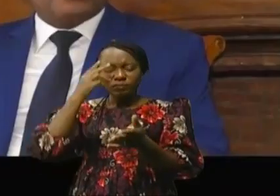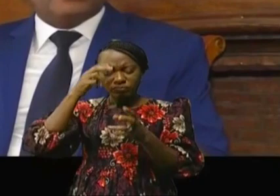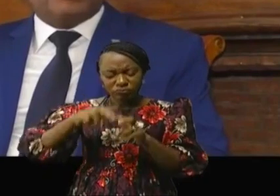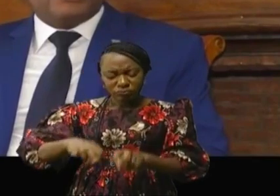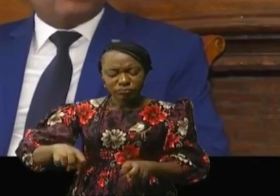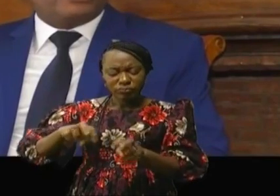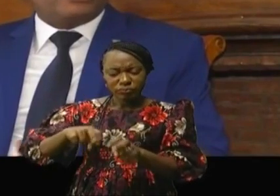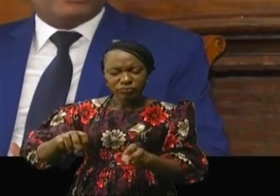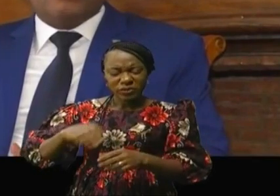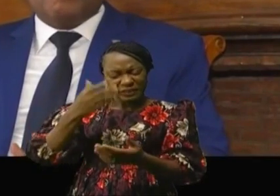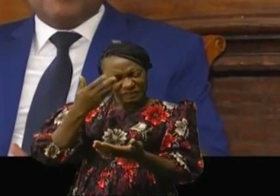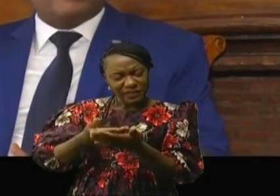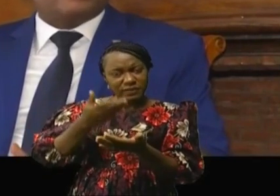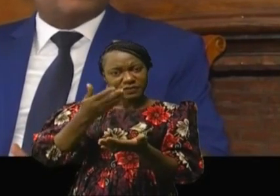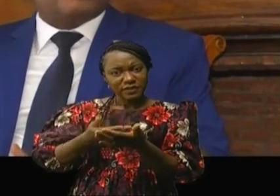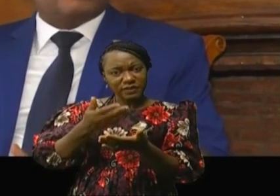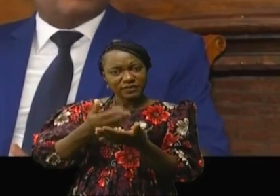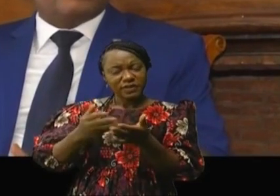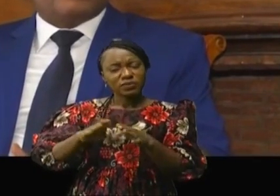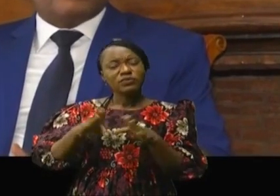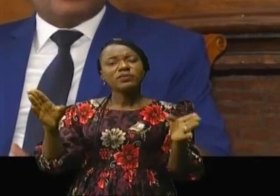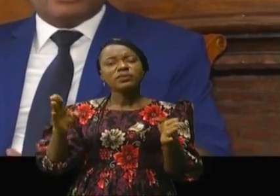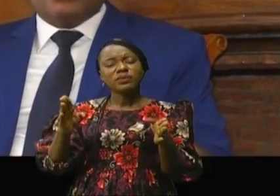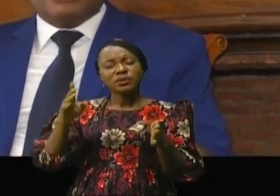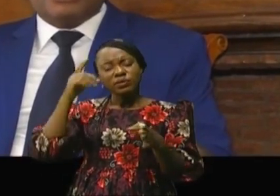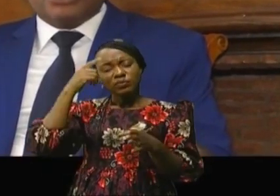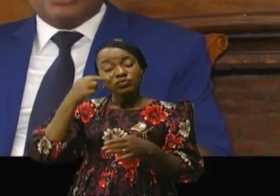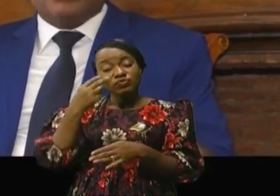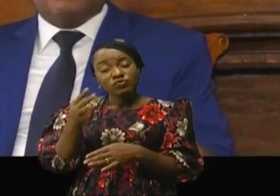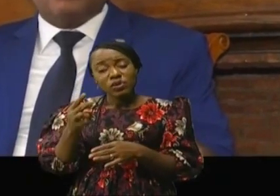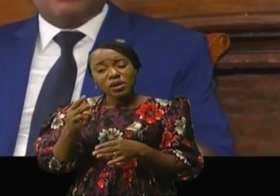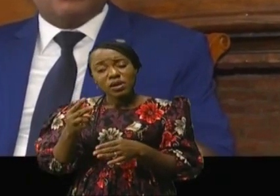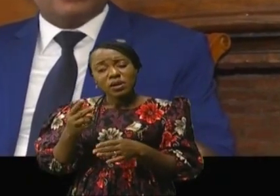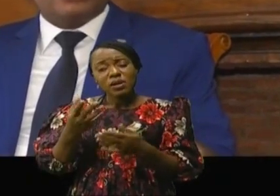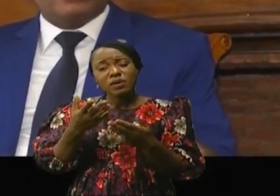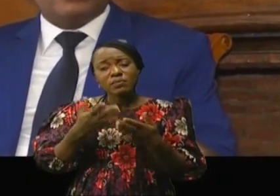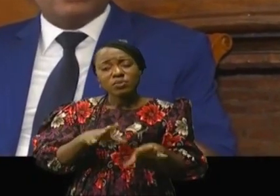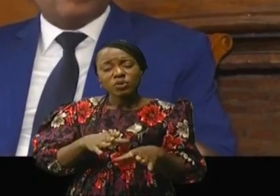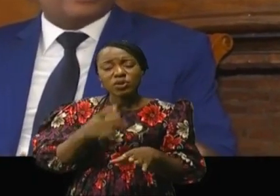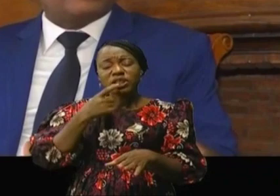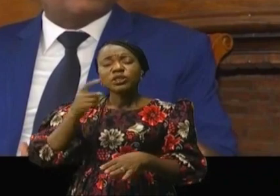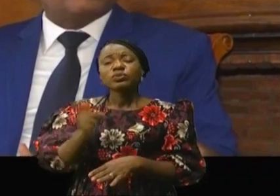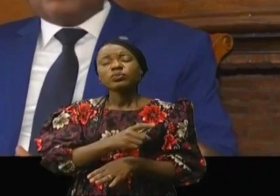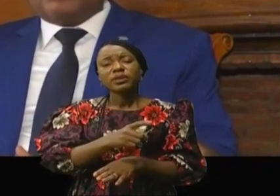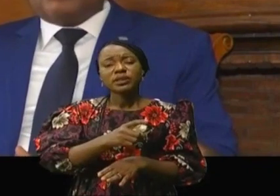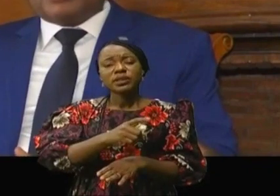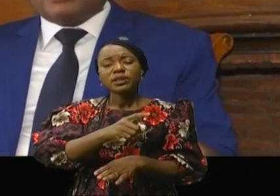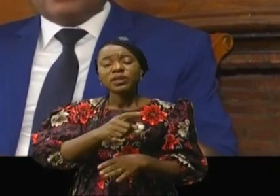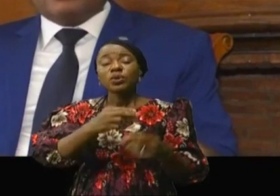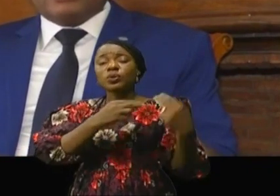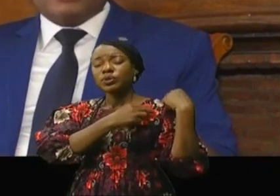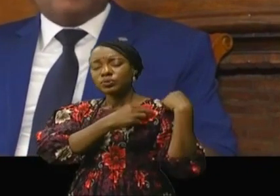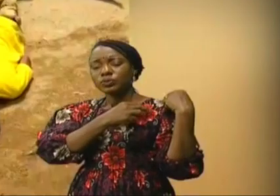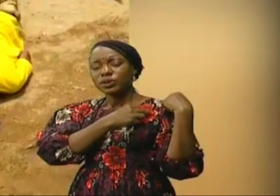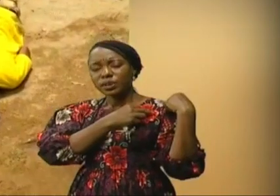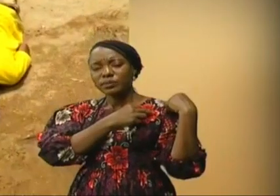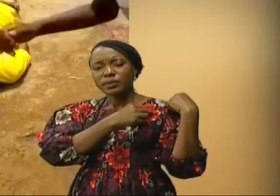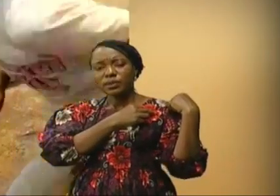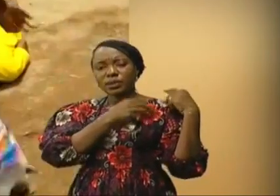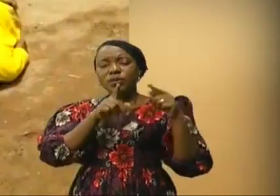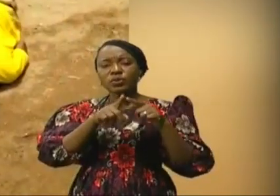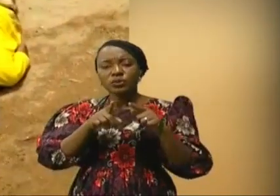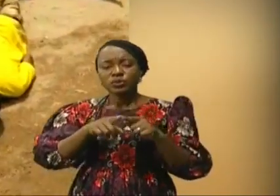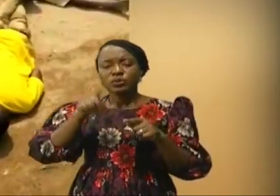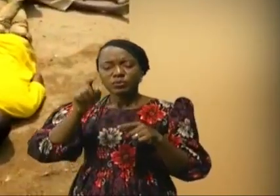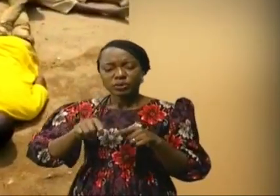va être rapidement ouverte. J'ai donné instruction aux autorités sur place pour que les responsabilités